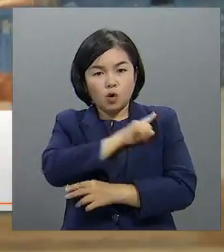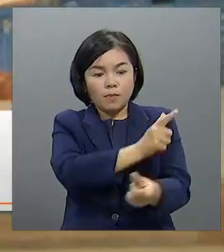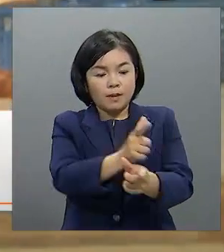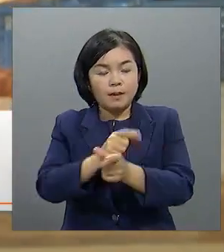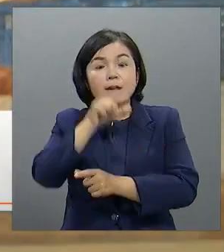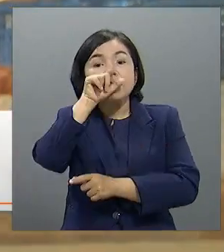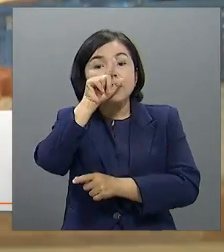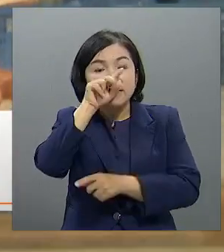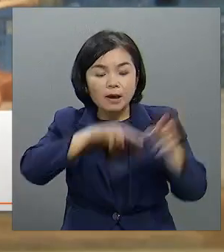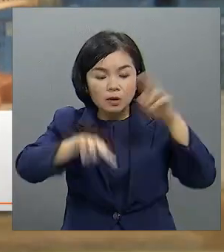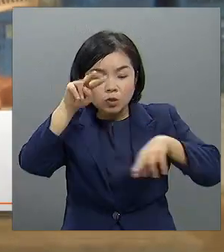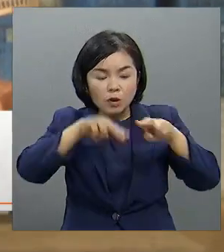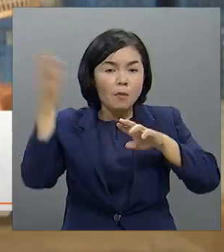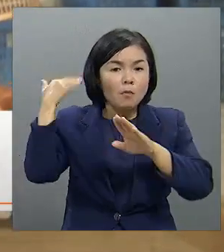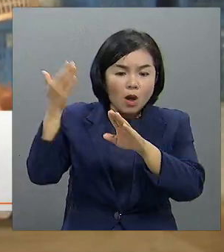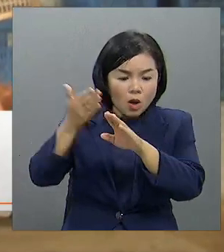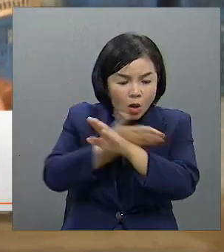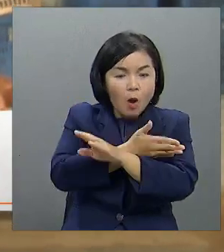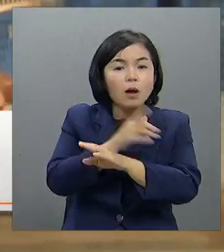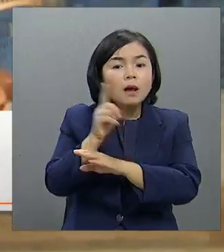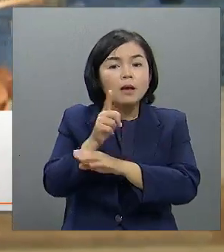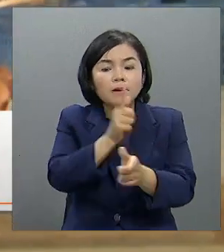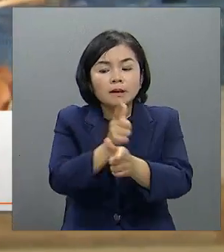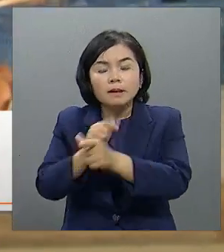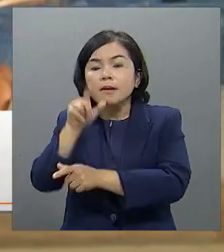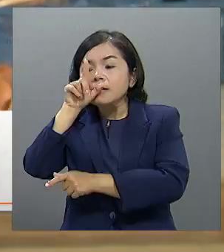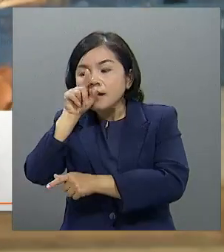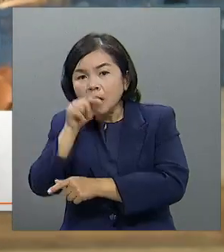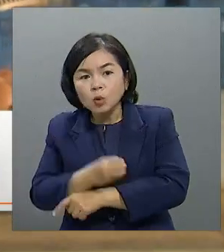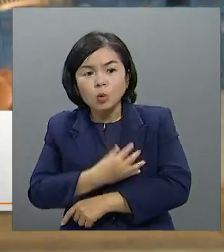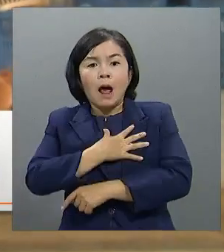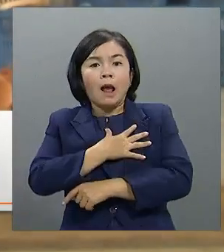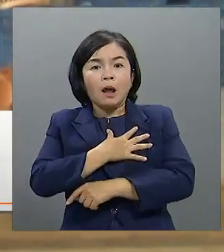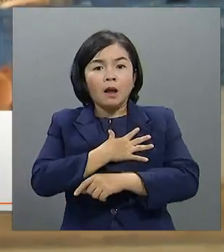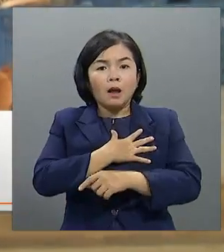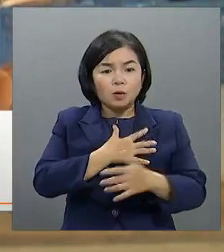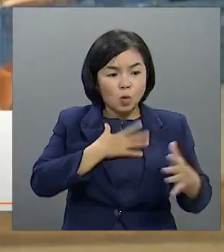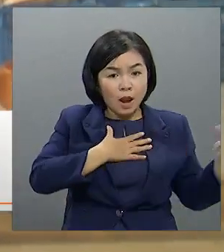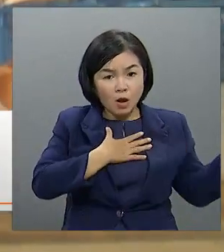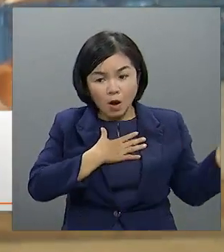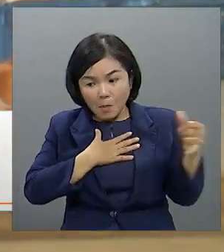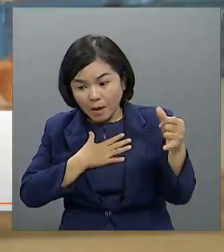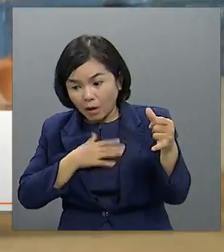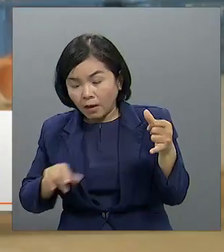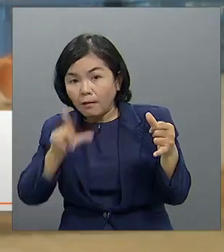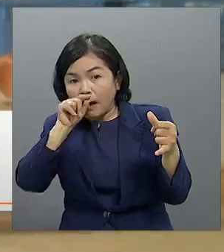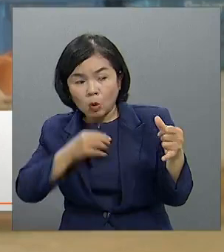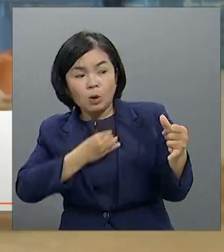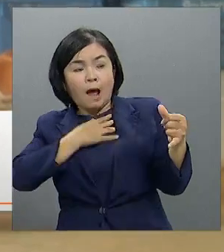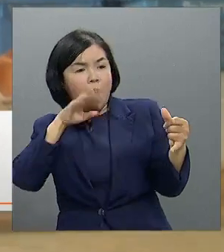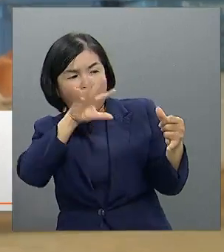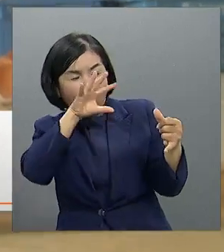น้านี้เนี่ยถามว่าคนเลี้ยงเข้าไปในฟาร์มไก่ไก่เขาจะตื่นตกใจแล้วก็จะส่งเสียงร้องดังลั่นเลยค่ะแต่หลังจากล